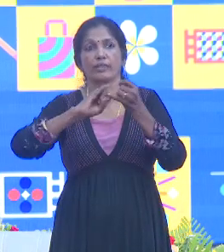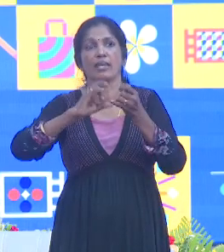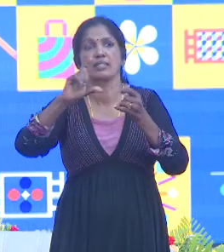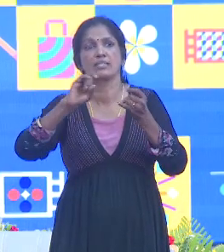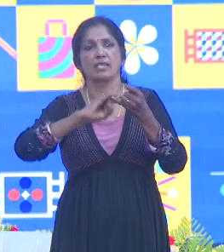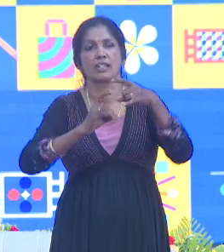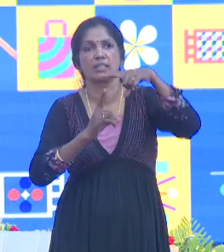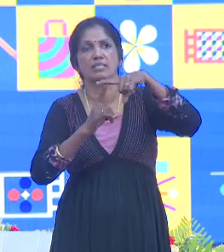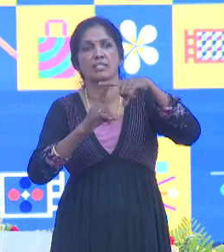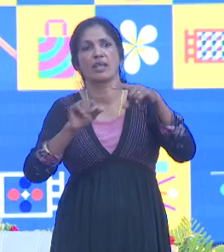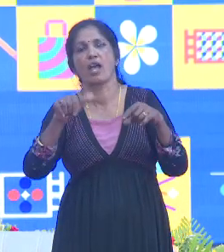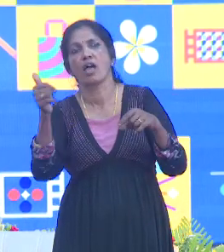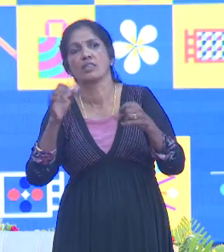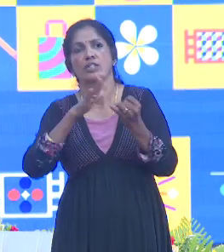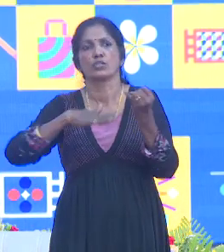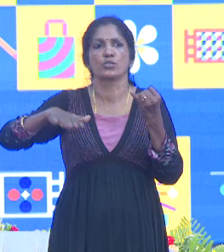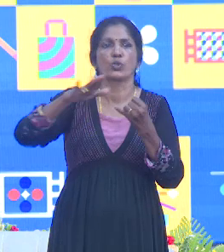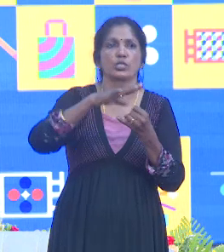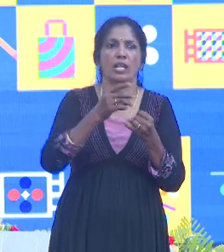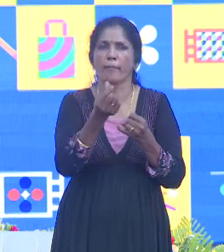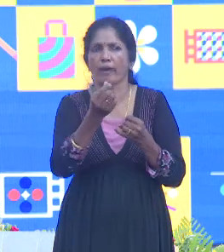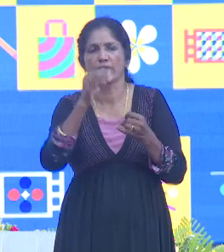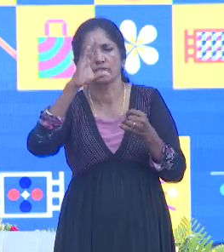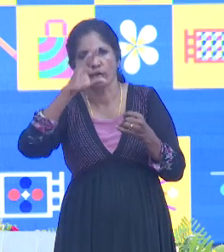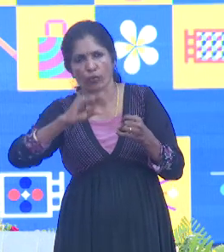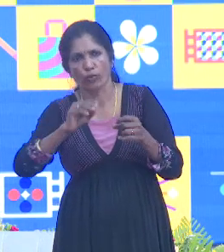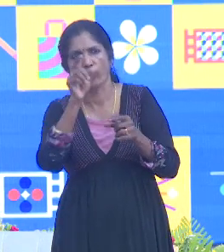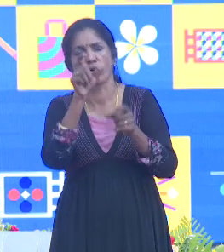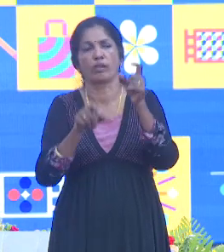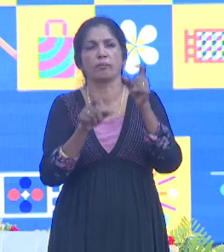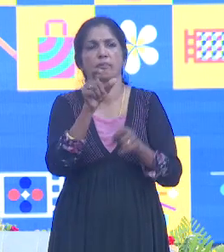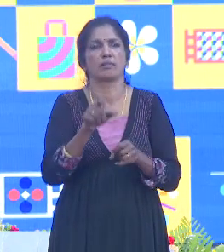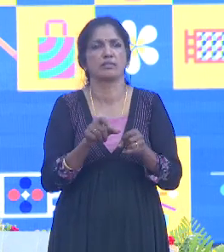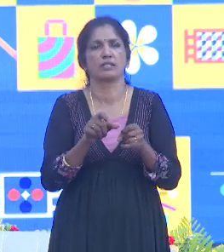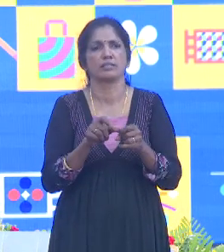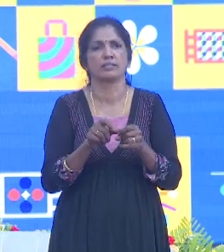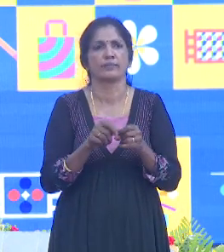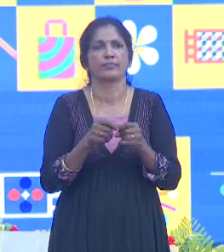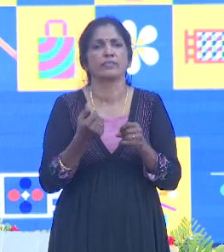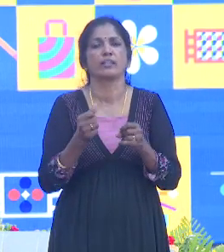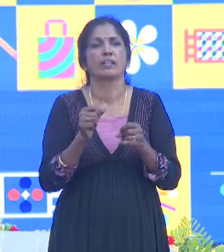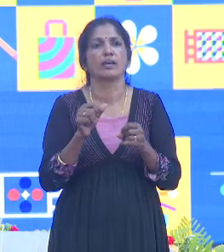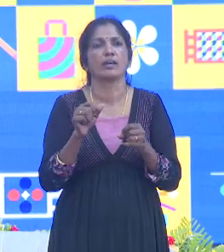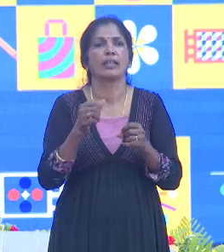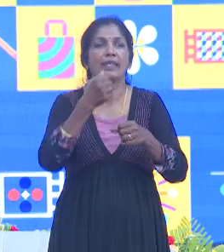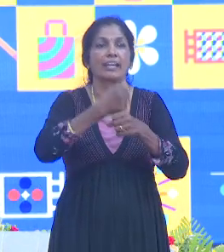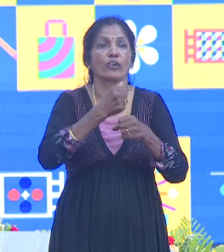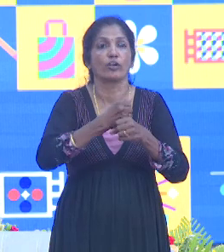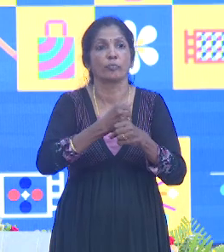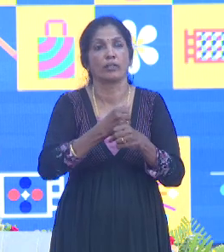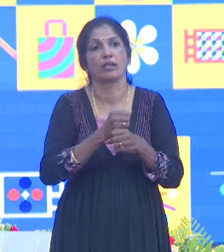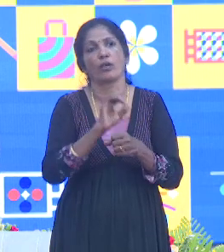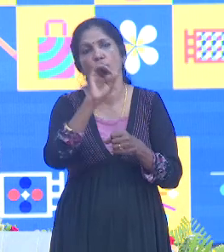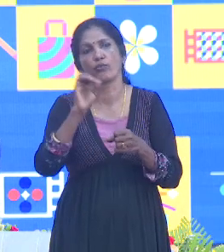SC ST ആൻഡ് അതർ സോഷ്യലി ആൻഡ് ഇക്കണോമിക്കലി ബാക്ക്വേർഡ് ക്ലാസസ് ഓഫ് സിറ്റിസൺസ് ആസ് നോട്ടിഫൈഡ് ബൈ ദി ഗവൺമെൻറ് ഇൻ ദി